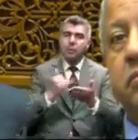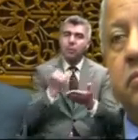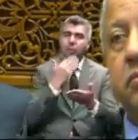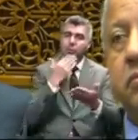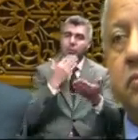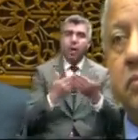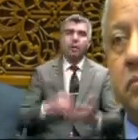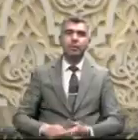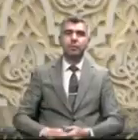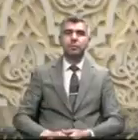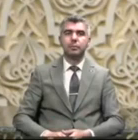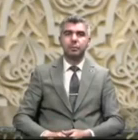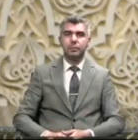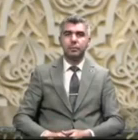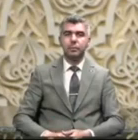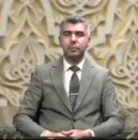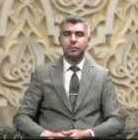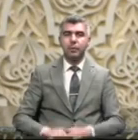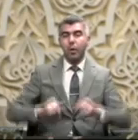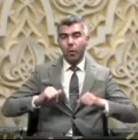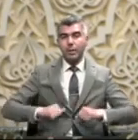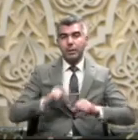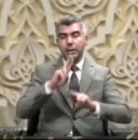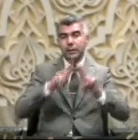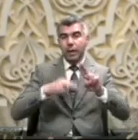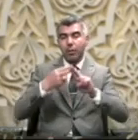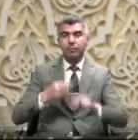وشكرا سيد الوزير عندكم